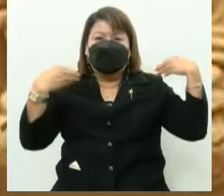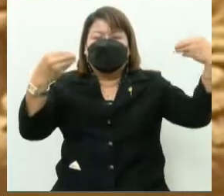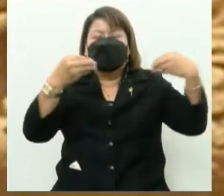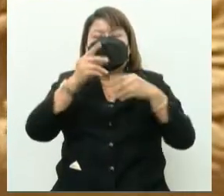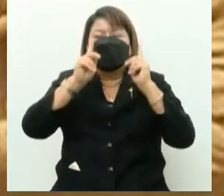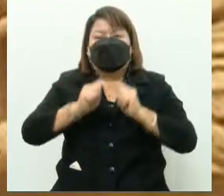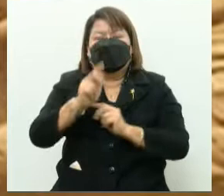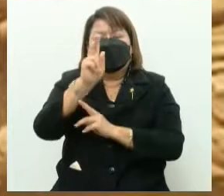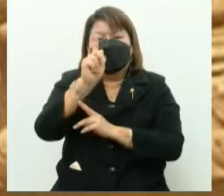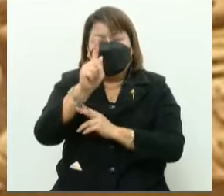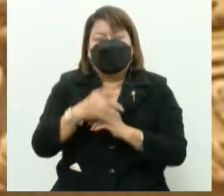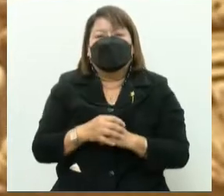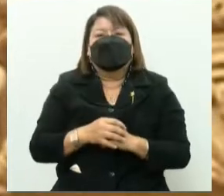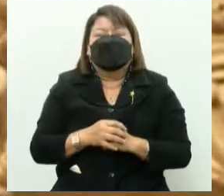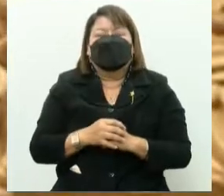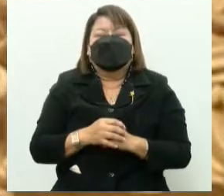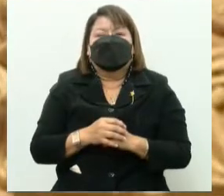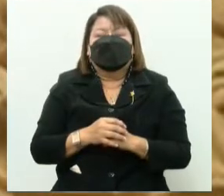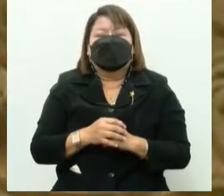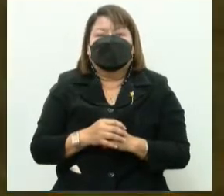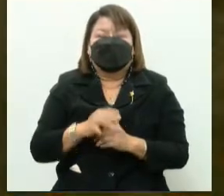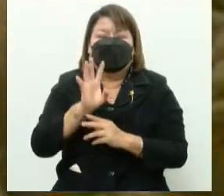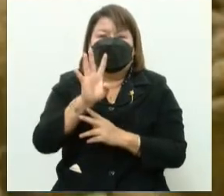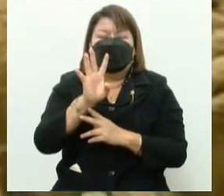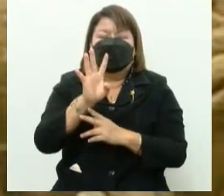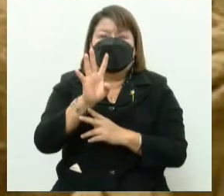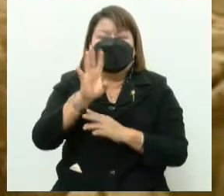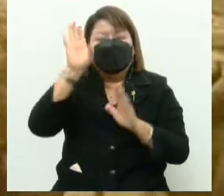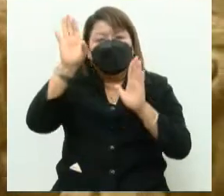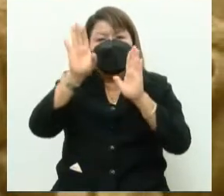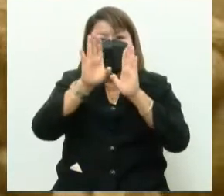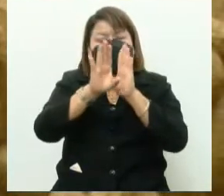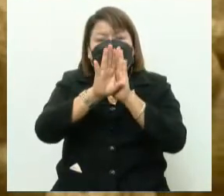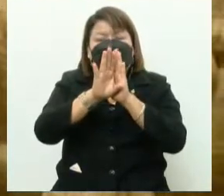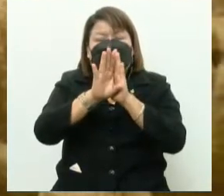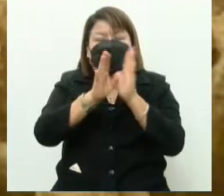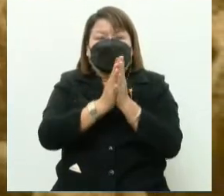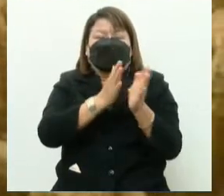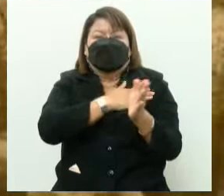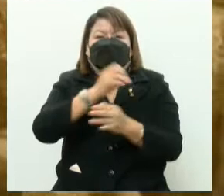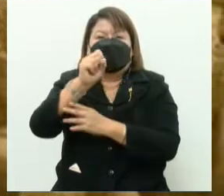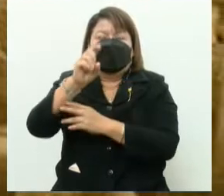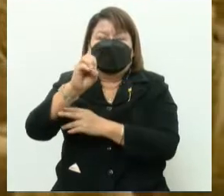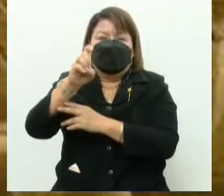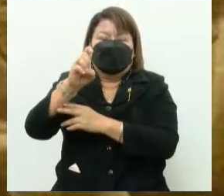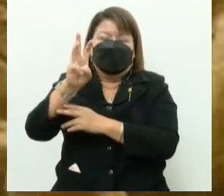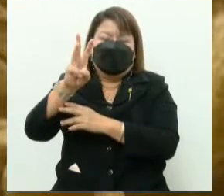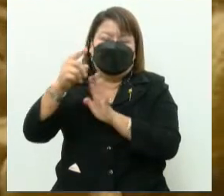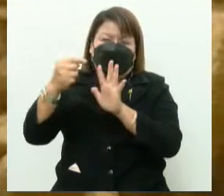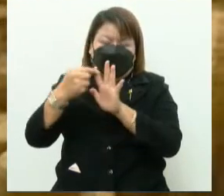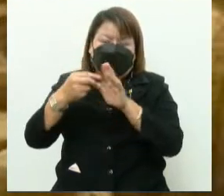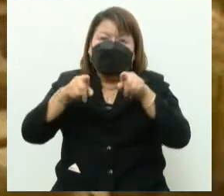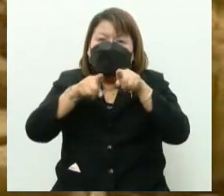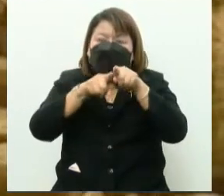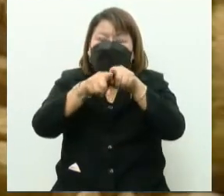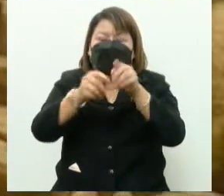ะประทับเหนือหน้ากาศ 4. ภาพพระศิวะคู่พระอุมาประทับบนโคนทิศ